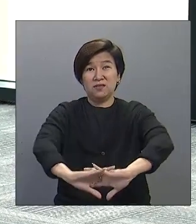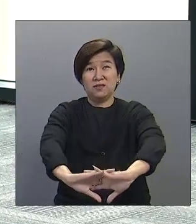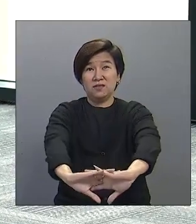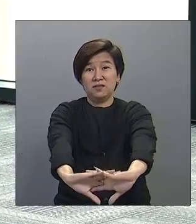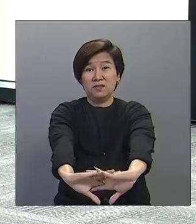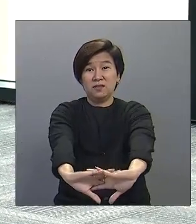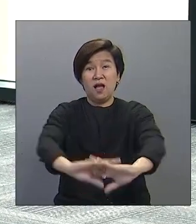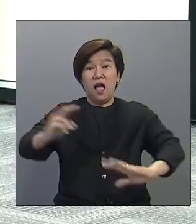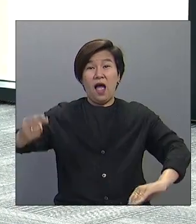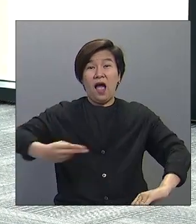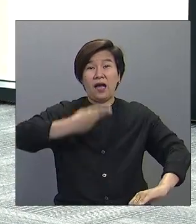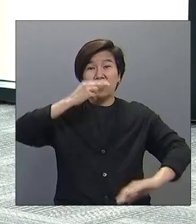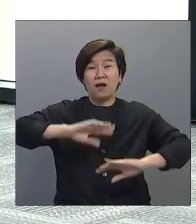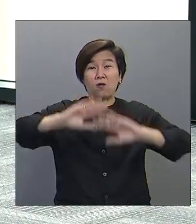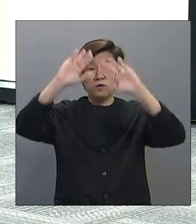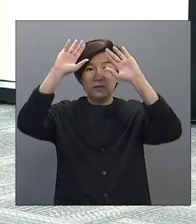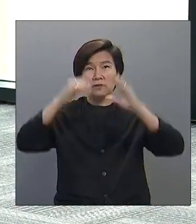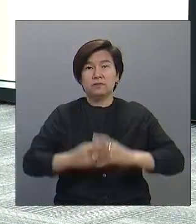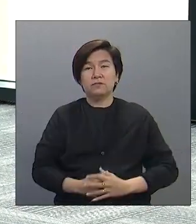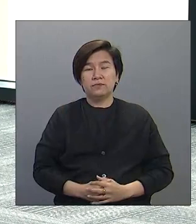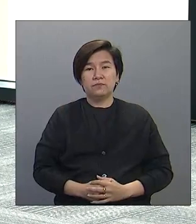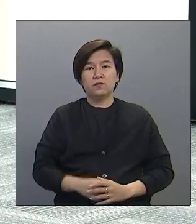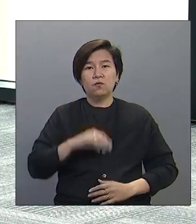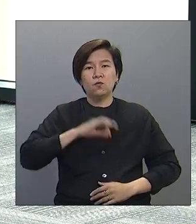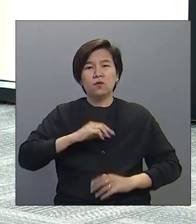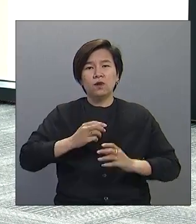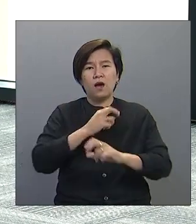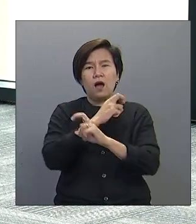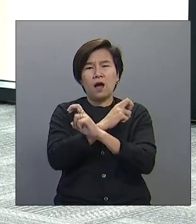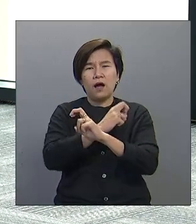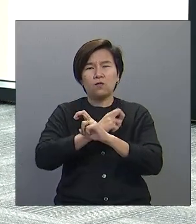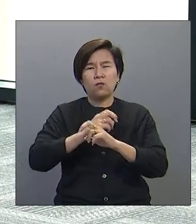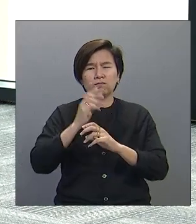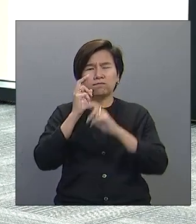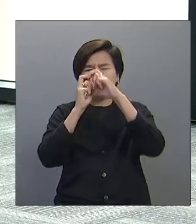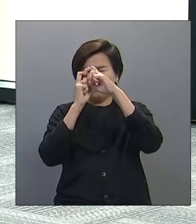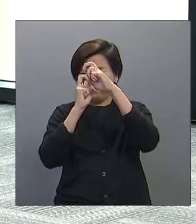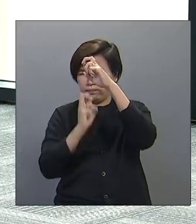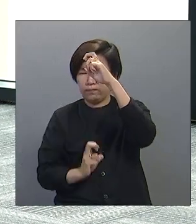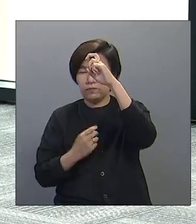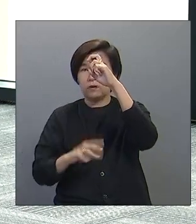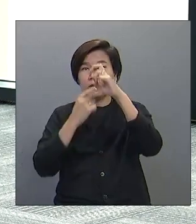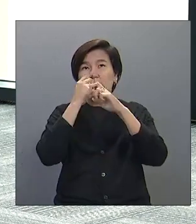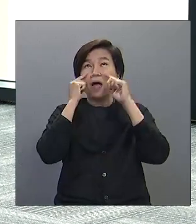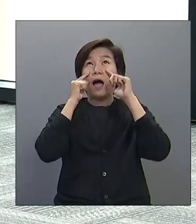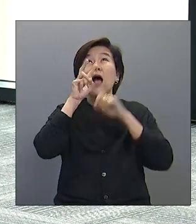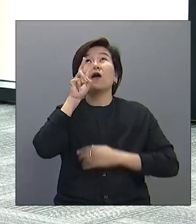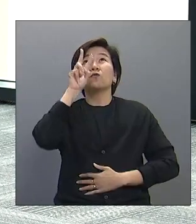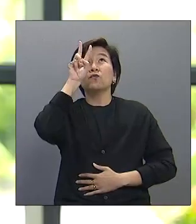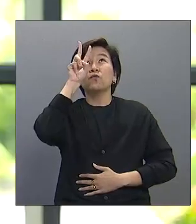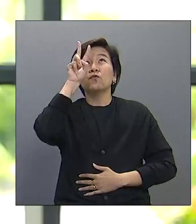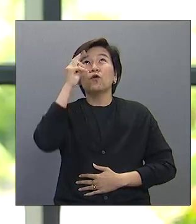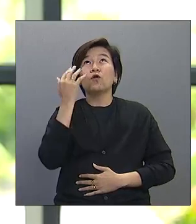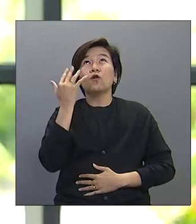วดึงตัวยาวนะคะให้รู้สึกกระดูกสันหลังของเราค่ะเหยียดยาวอาจจะมองขึ้นบนเพดานได้แล้วค้างไว้นะ